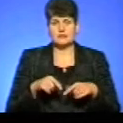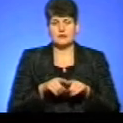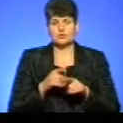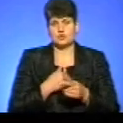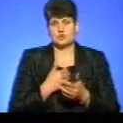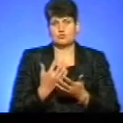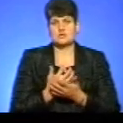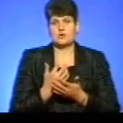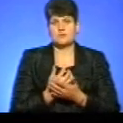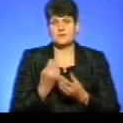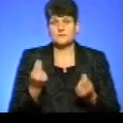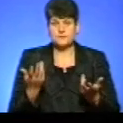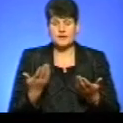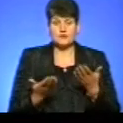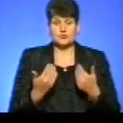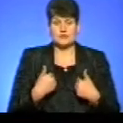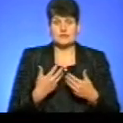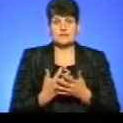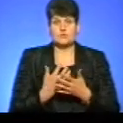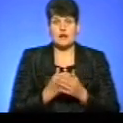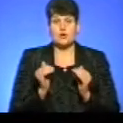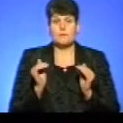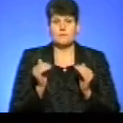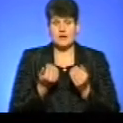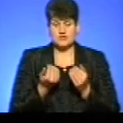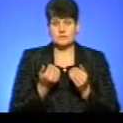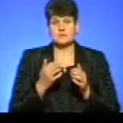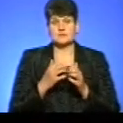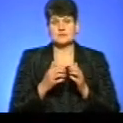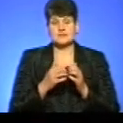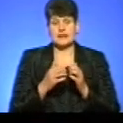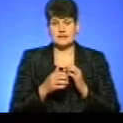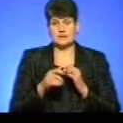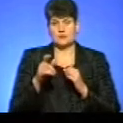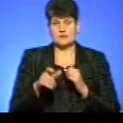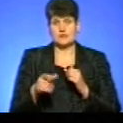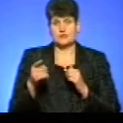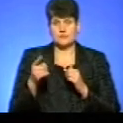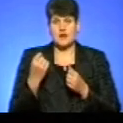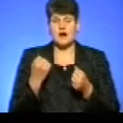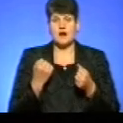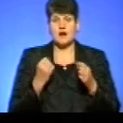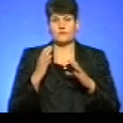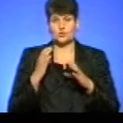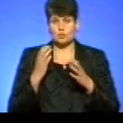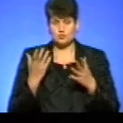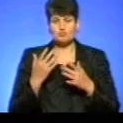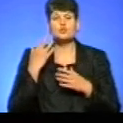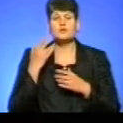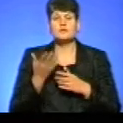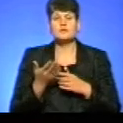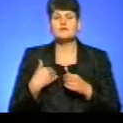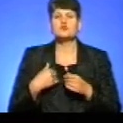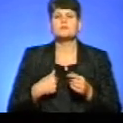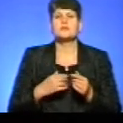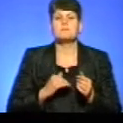заробити. Якщо я заробляю менше, ніж середньостатичний тернополянин автобусом, уявіть собі, то для чого мені